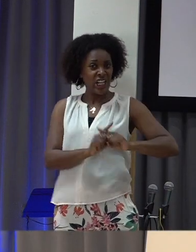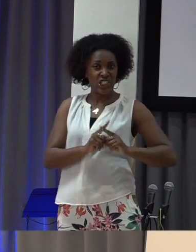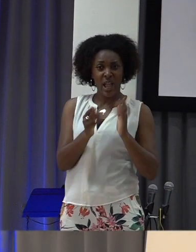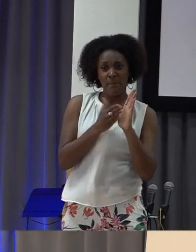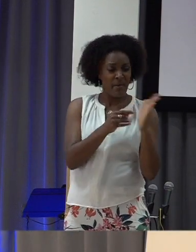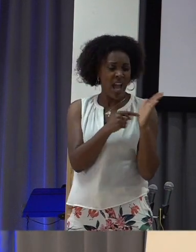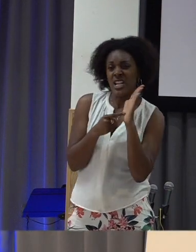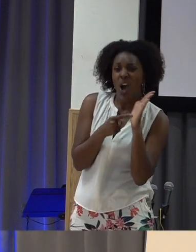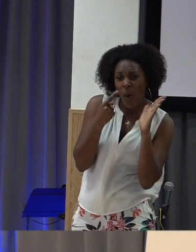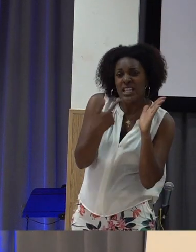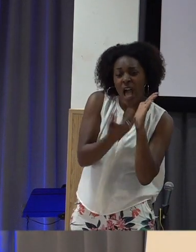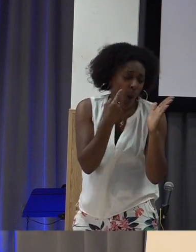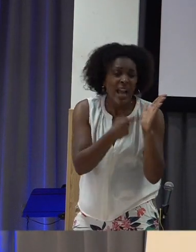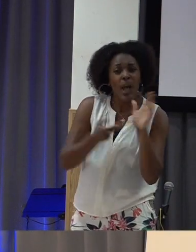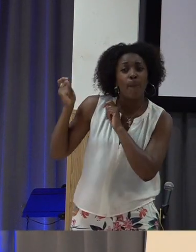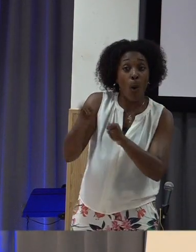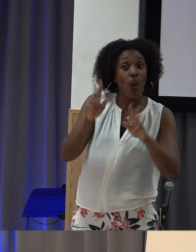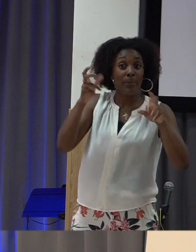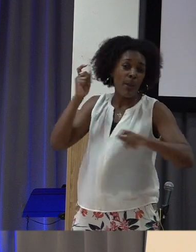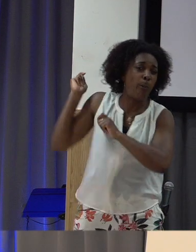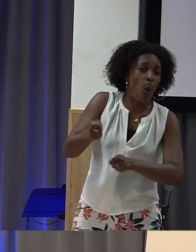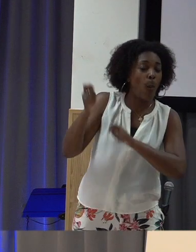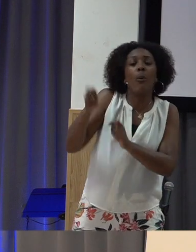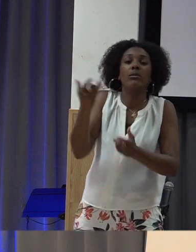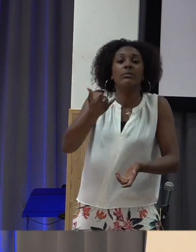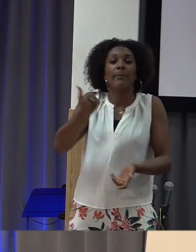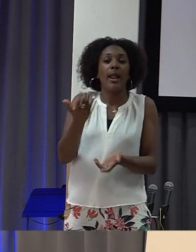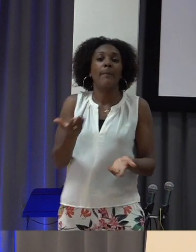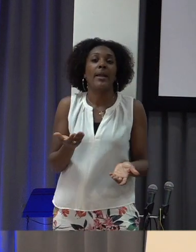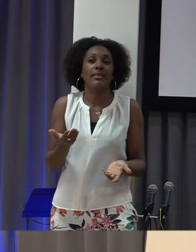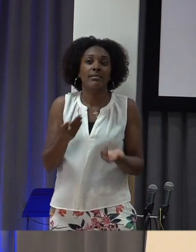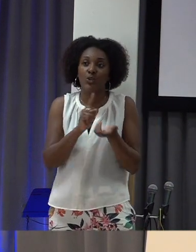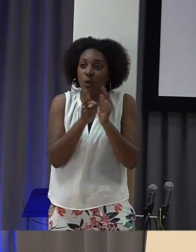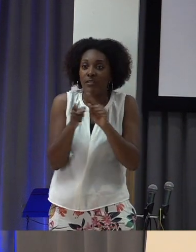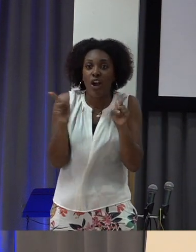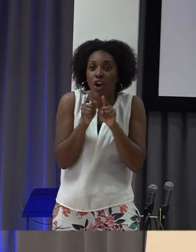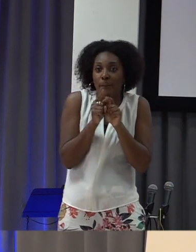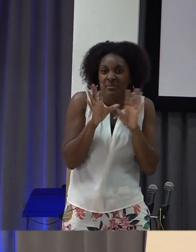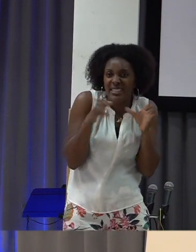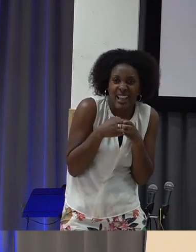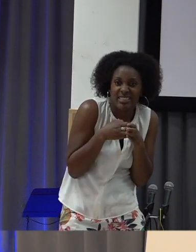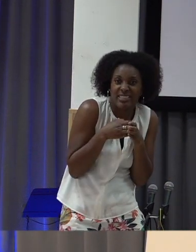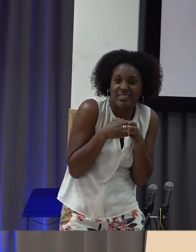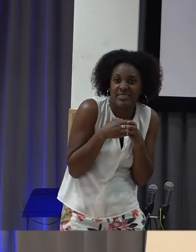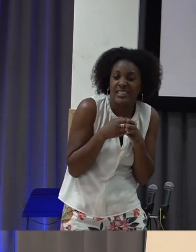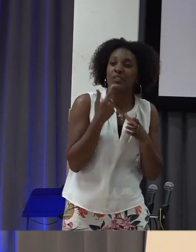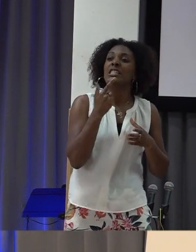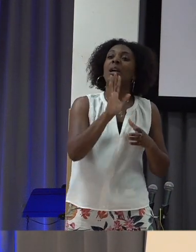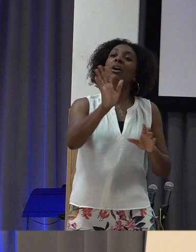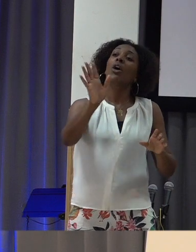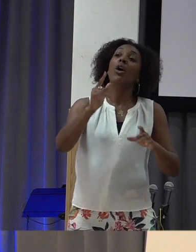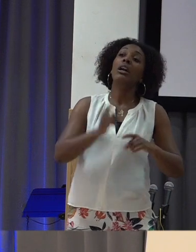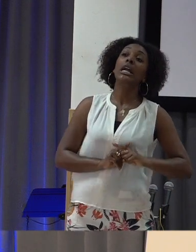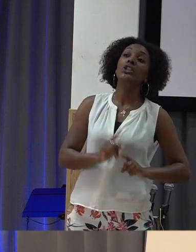l'esprit de secte est aussi une forme d'intolérance. Le propre de la secte, c'est de se couper du reste des